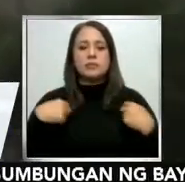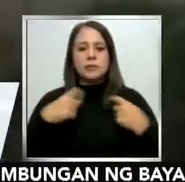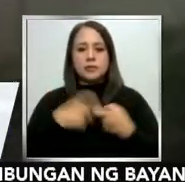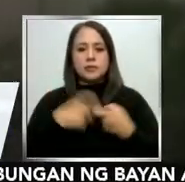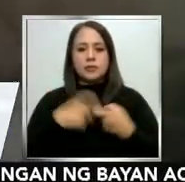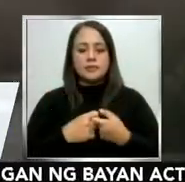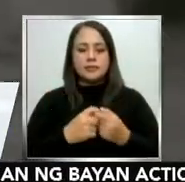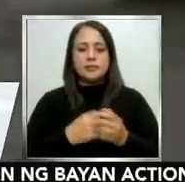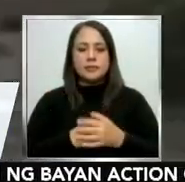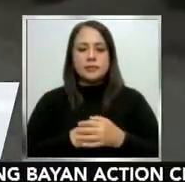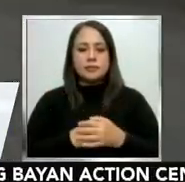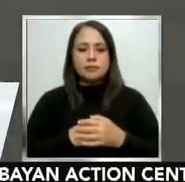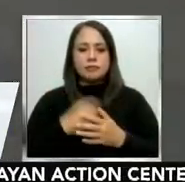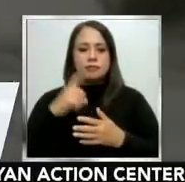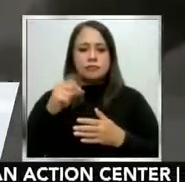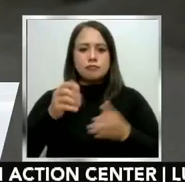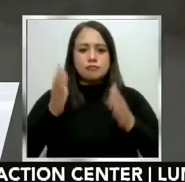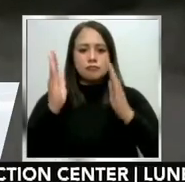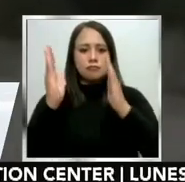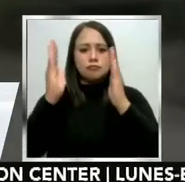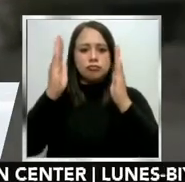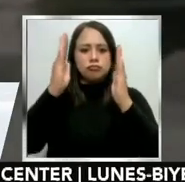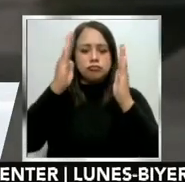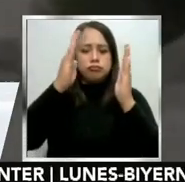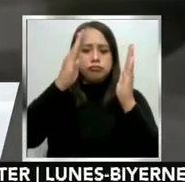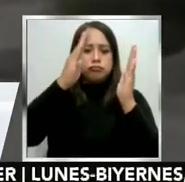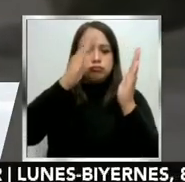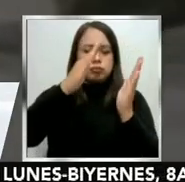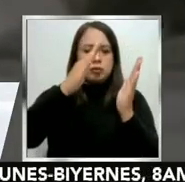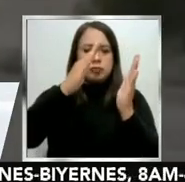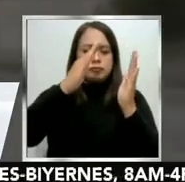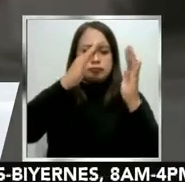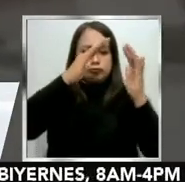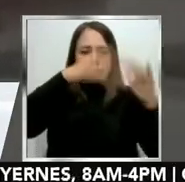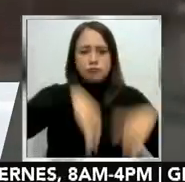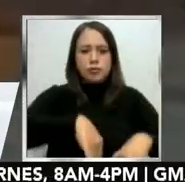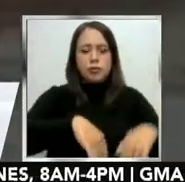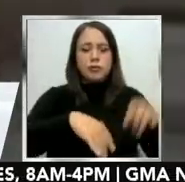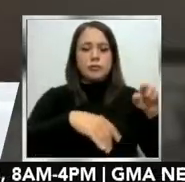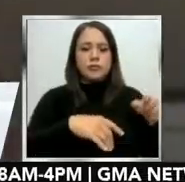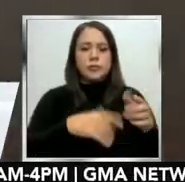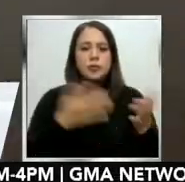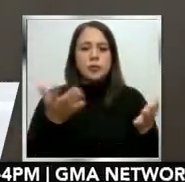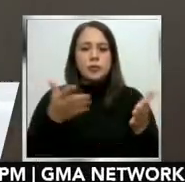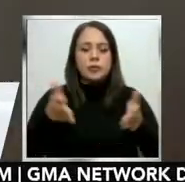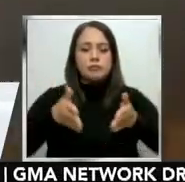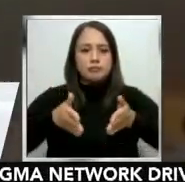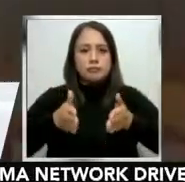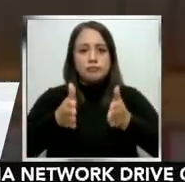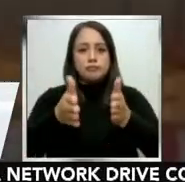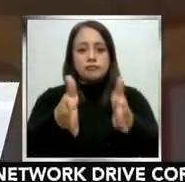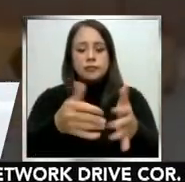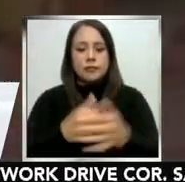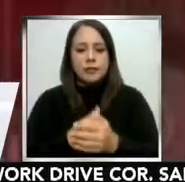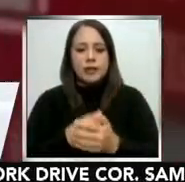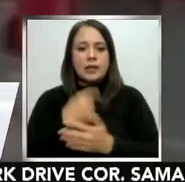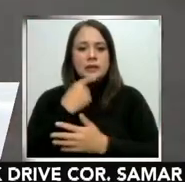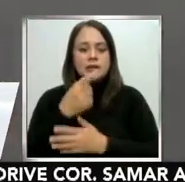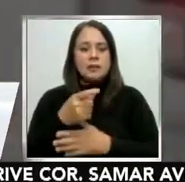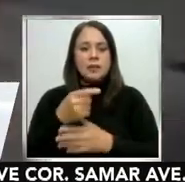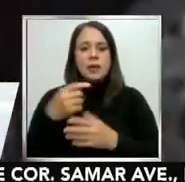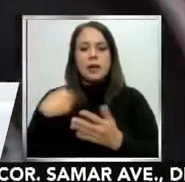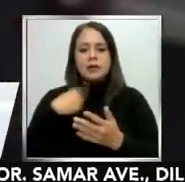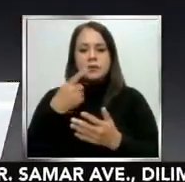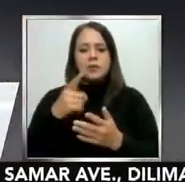Bigla na lamang itong tumagili hanggang sa tuluyang bumagsak sa isang establishment sa gilid ng kalsada. Ayon sa motoridad, nangyari ang